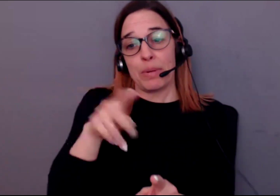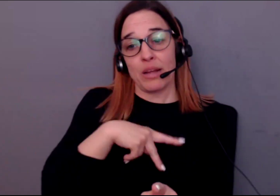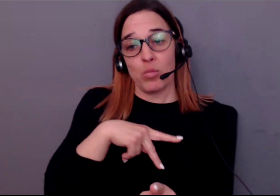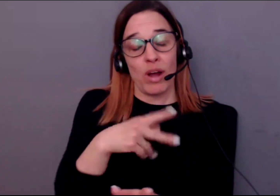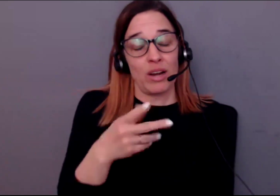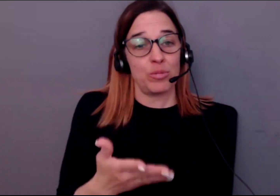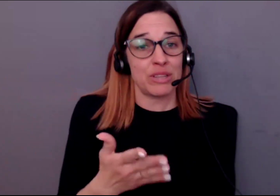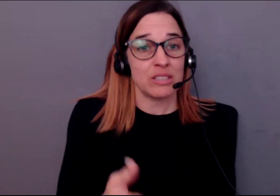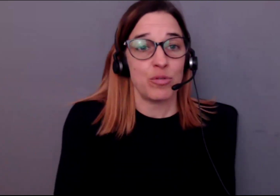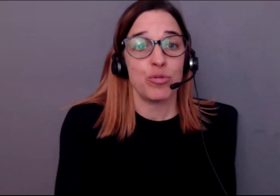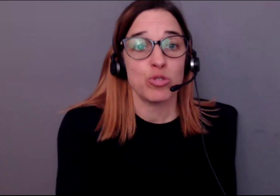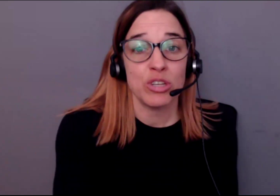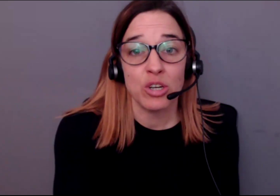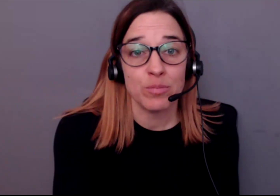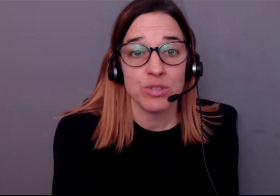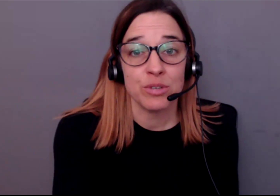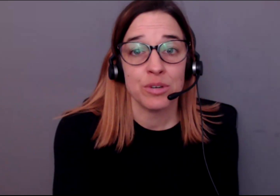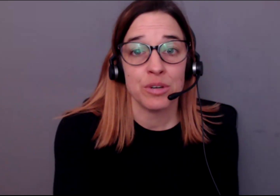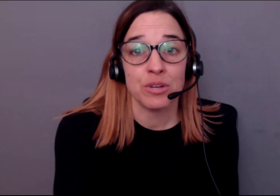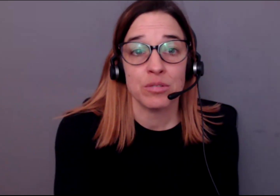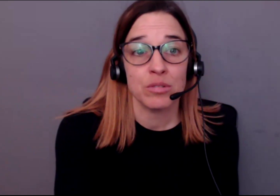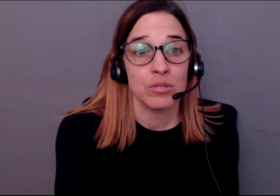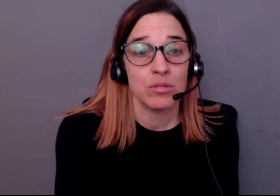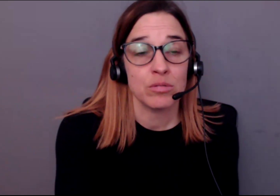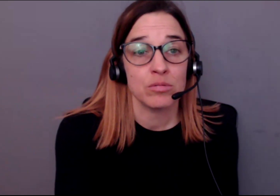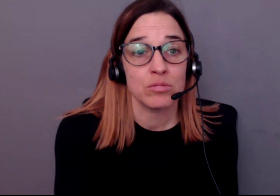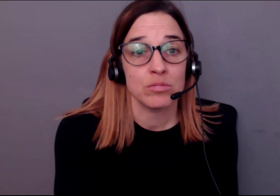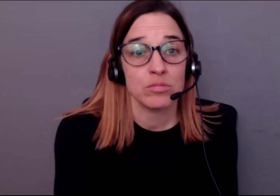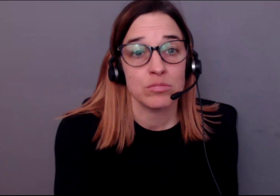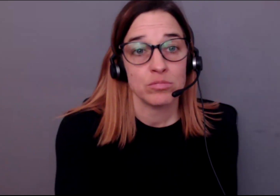Faut qu'elle m'épingle moi, là. Peut-être que ça va fonctionner comme ça.